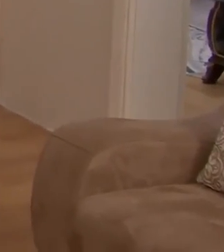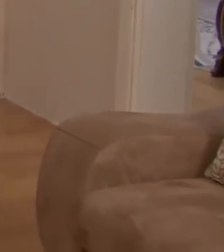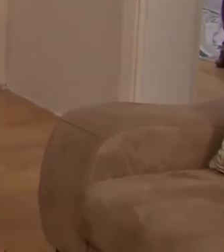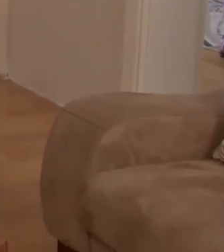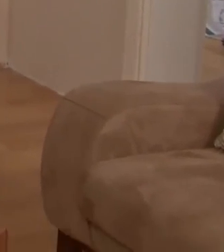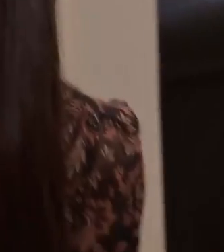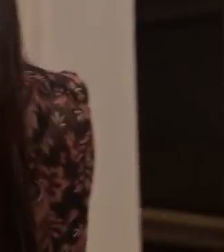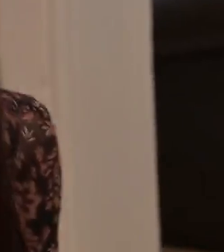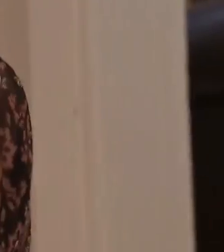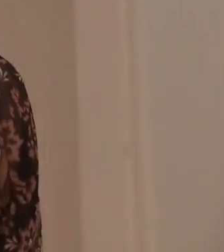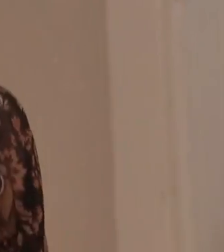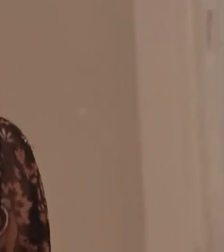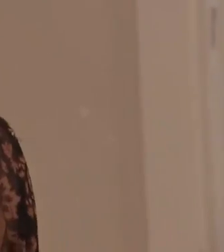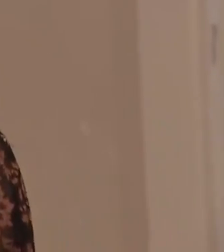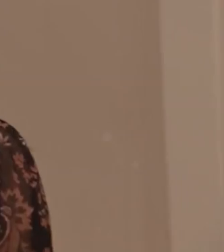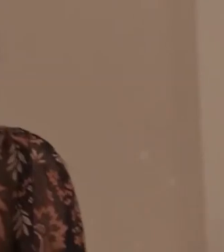geçti.